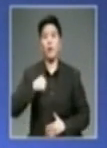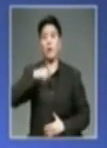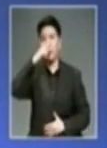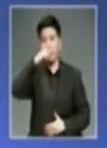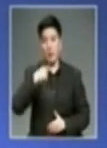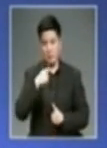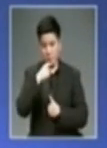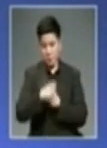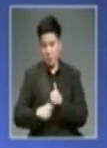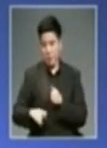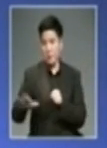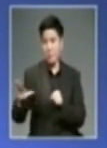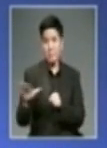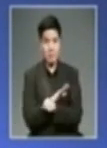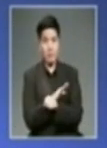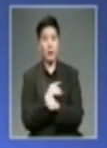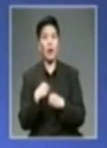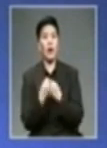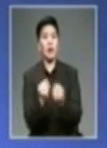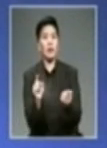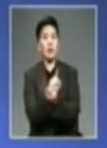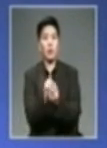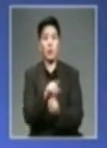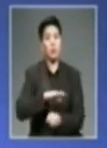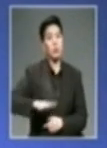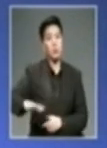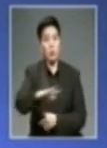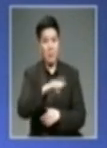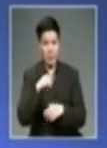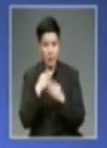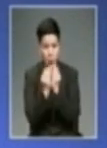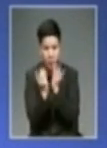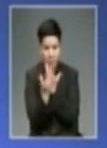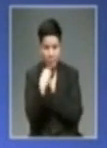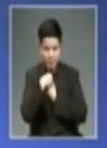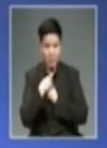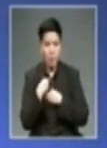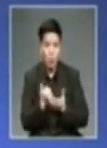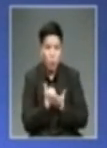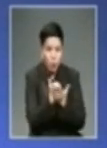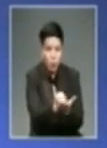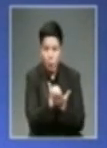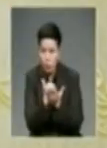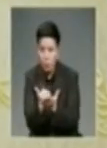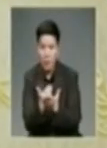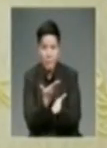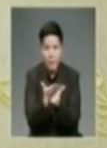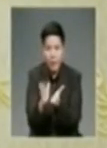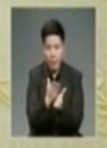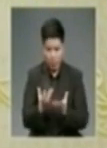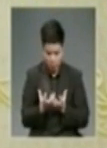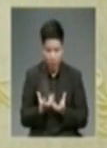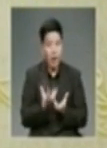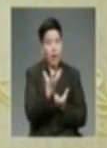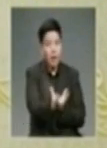เป็นมนุษย์ที่สมบูรณ์รวมทั้งสร้างสังคมคุณธรรมที่เกื้อกูลและแบ่งปันนะครับต้องช่วยกันไม่ใช่เรื่องง่ายๆซึ่ง